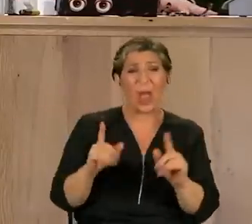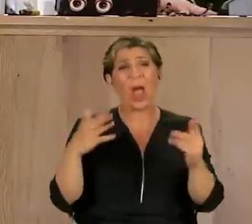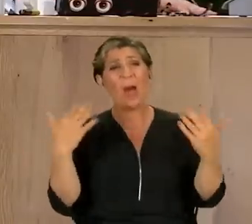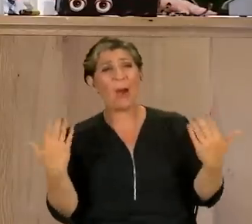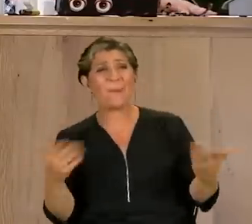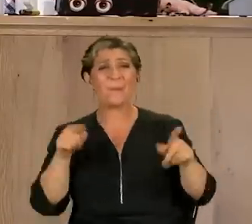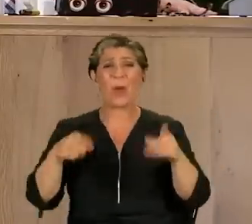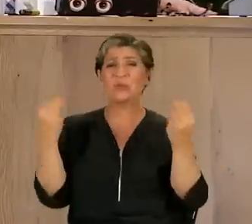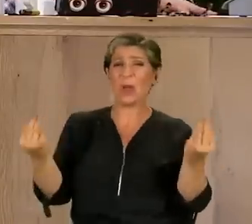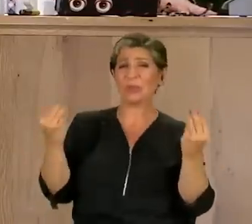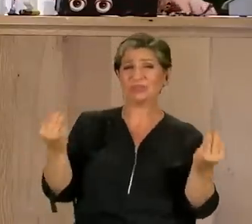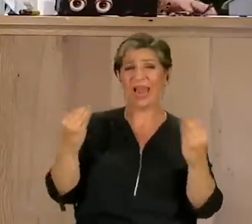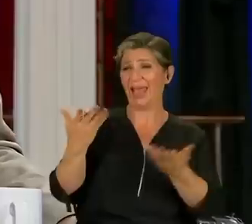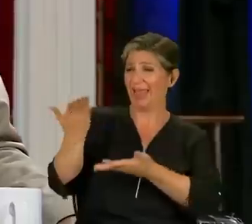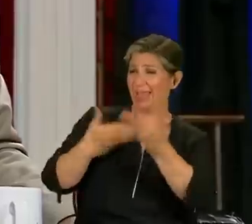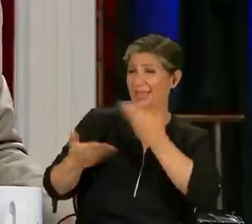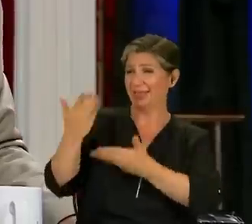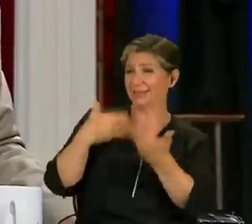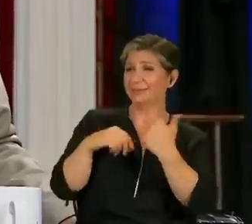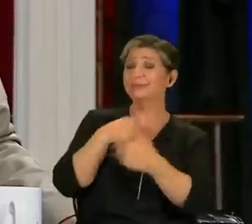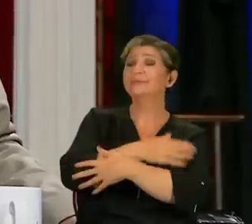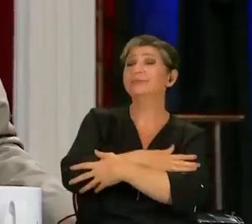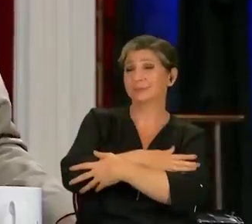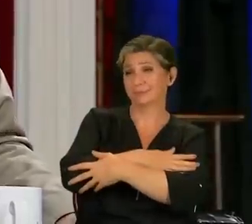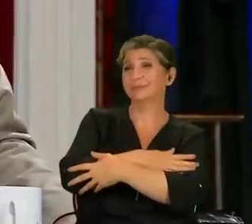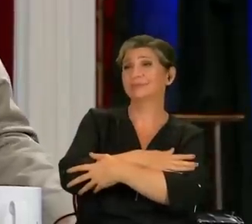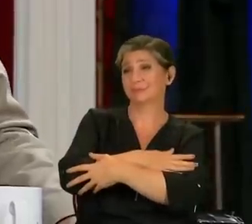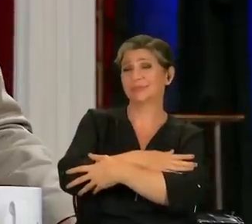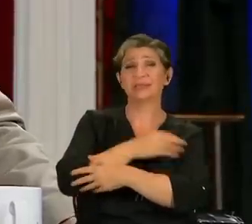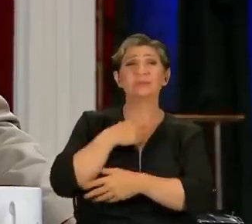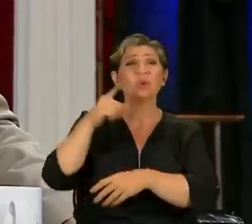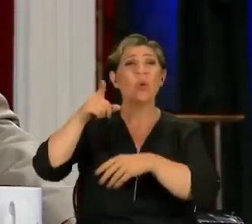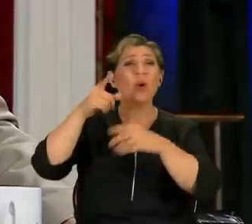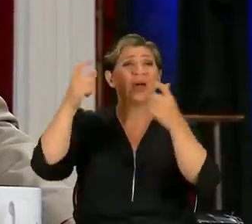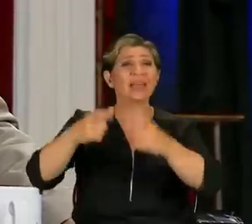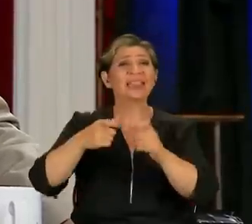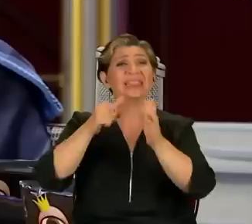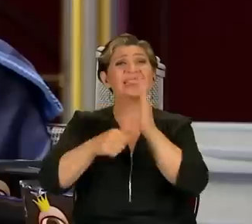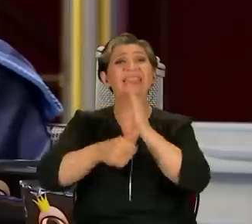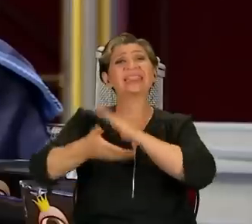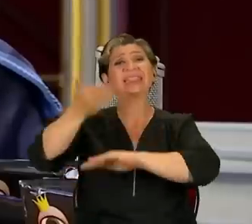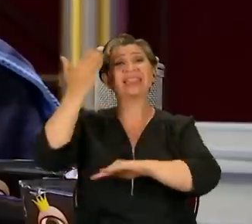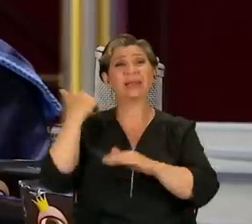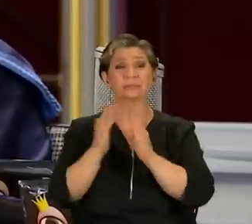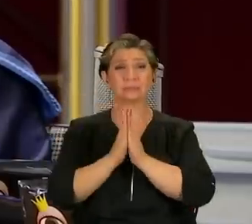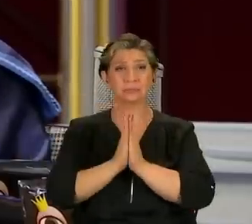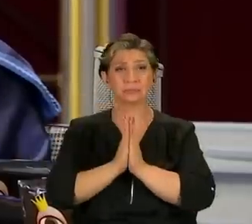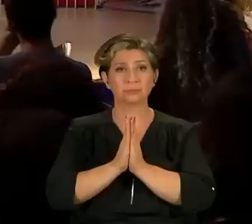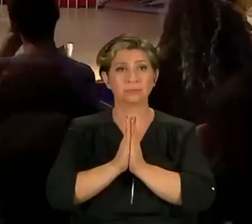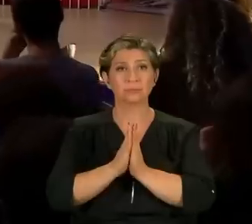ki aman diyor buraları bir güzel diyor falan filan. Öyle bir met ediş var ki sanki biz o ülkelerin tarihini filan özür dilerim bir